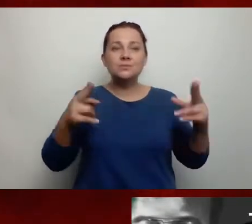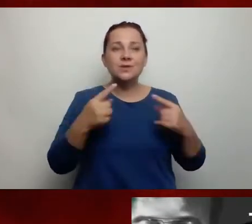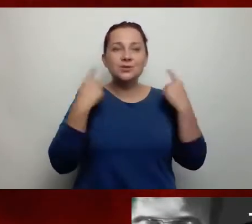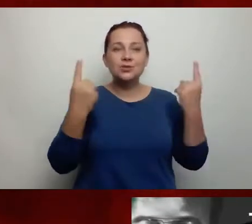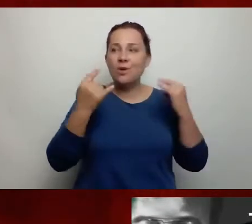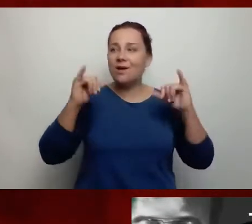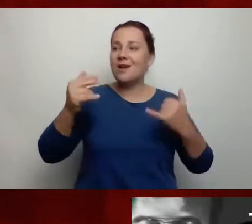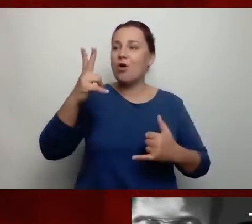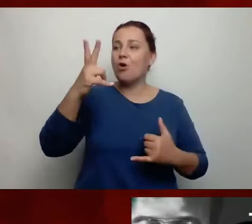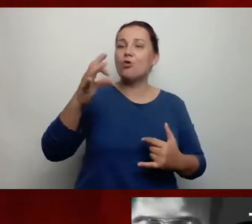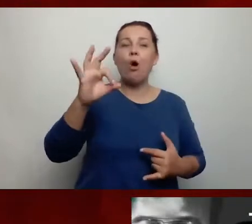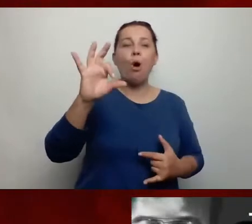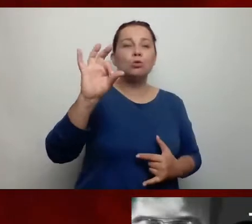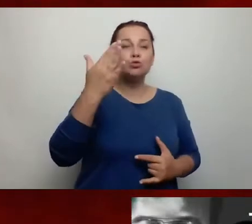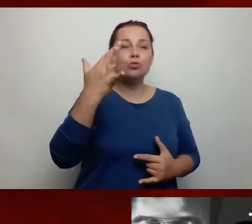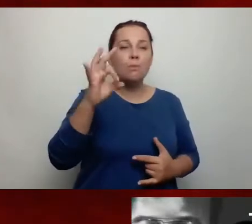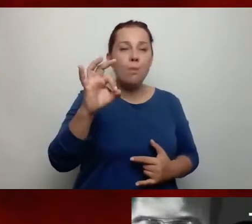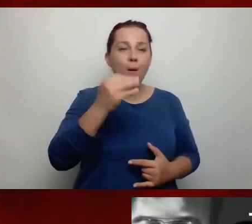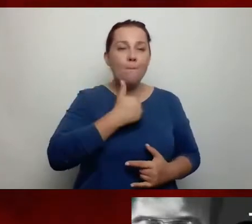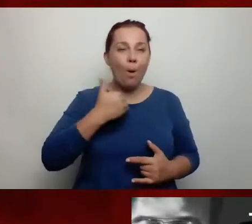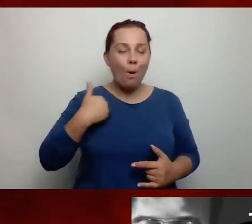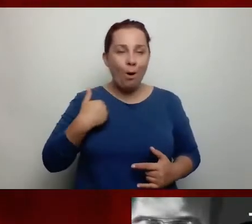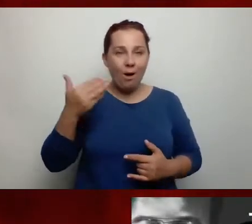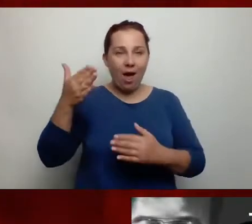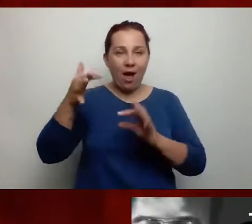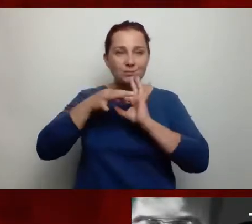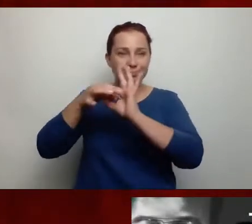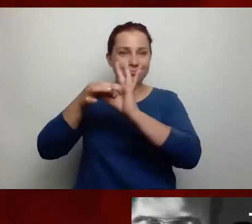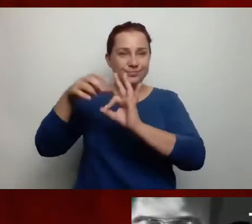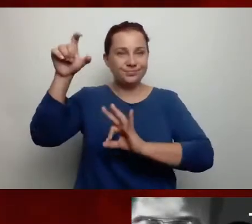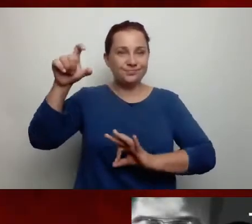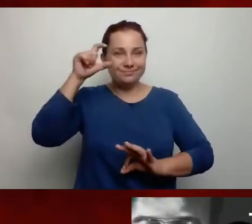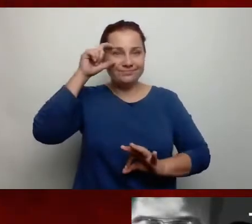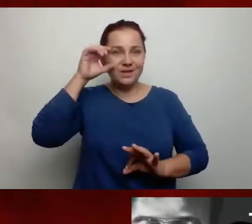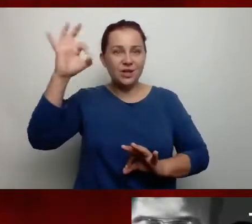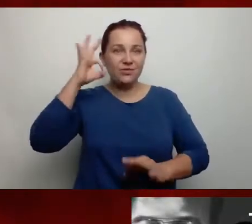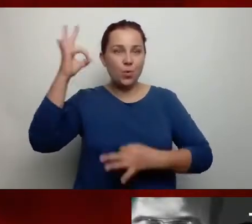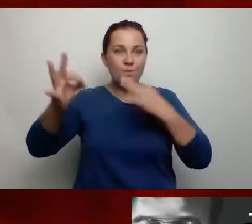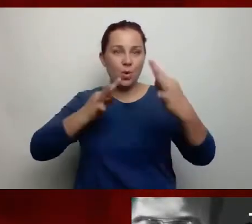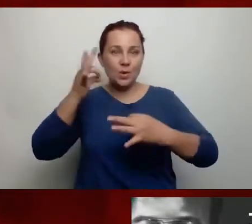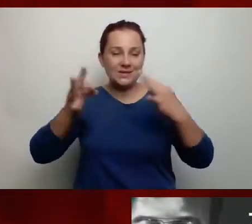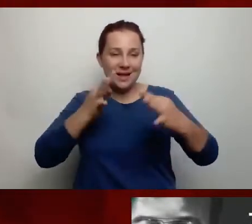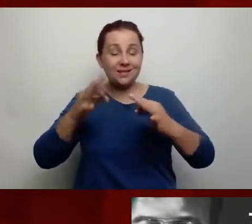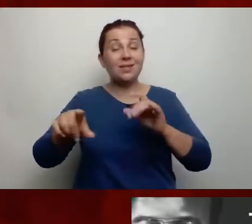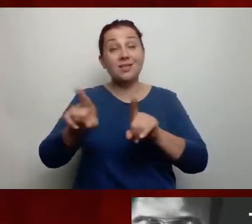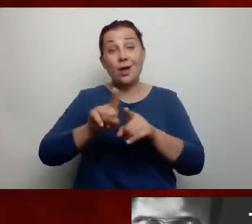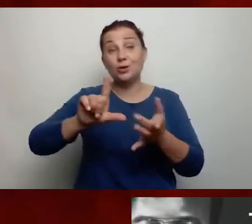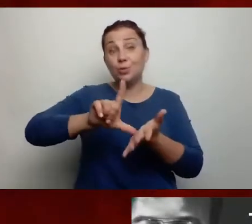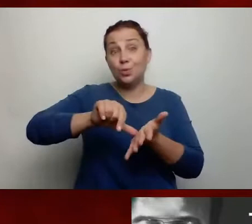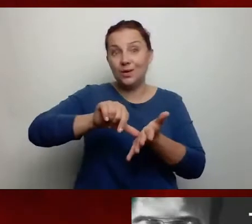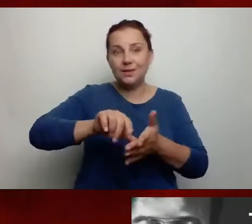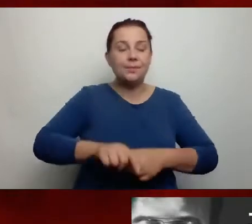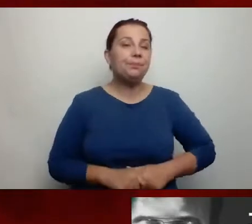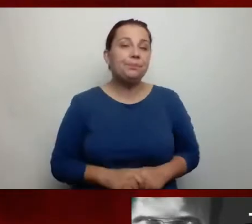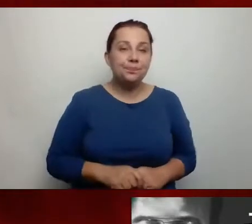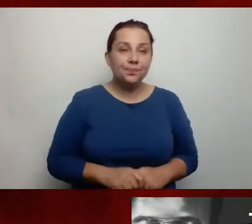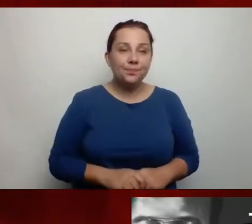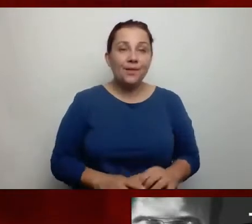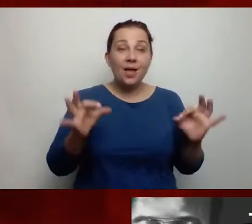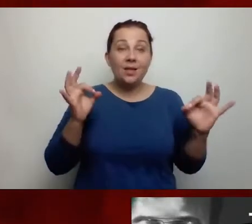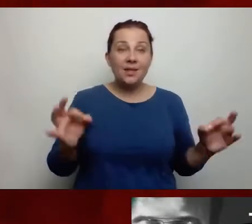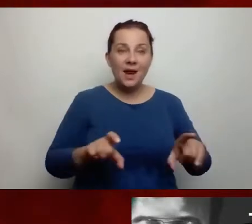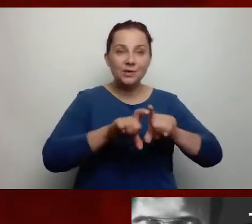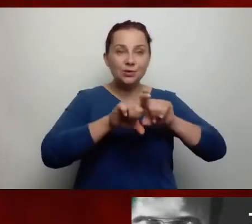Kosmopolaka, prawda, i tego typu utworów i płyt. Natomiast teraz czas